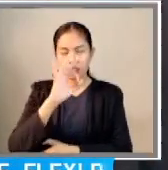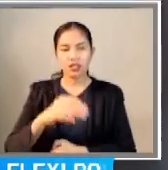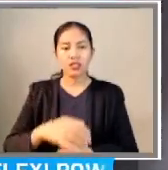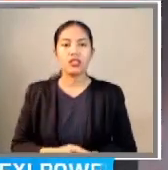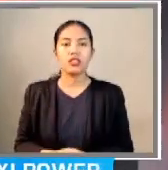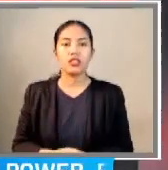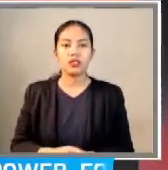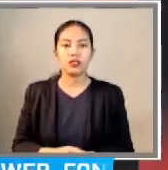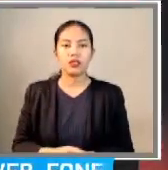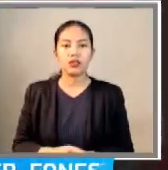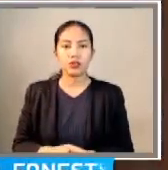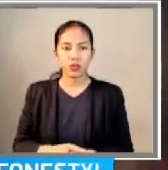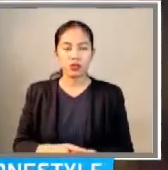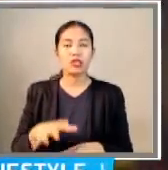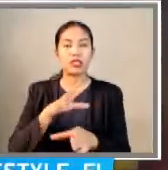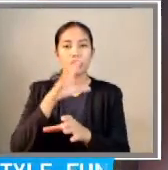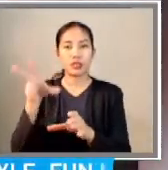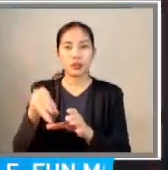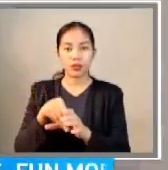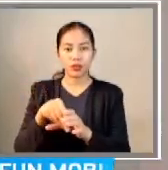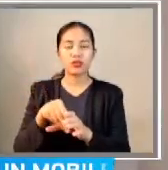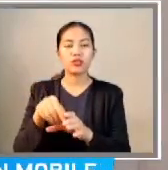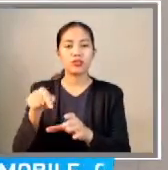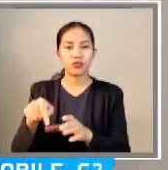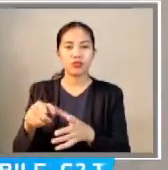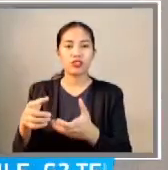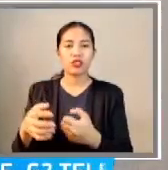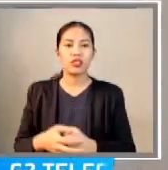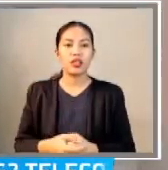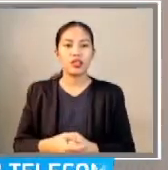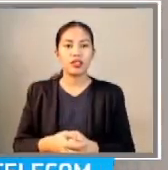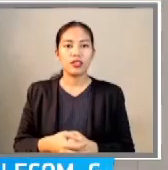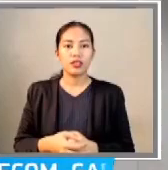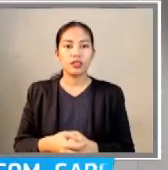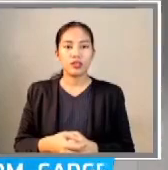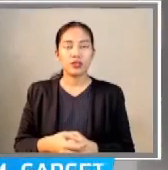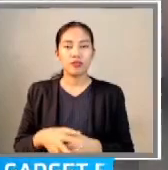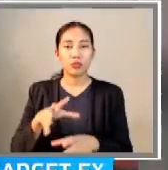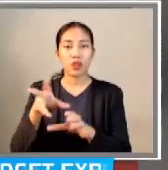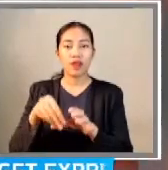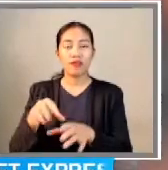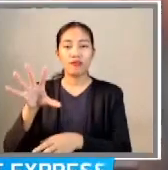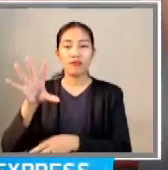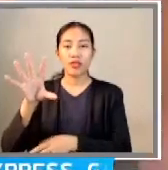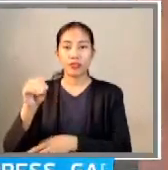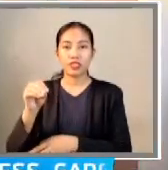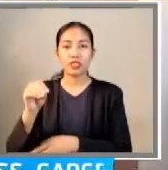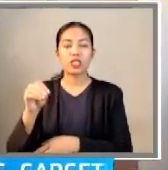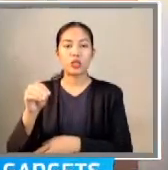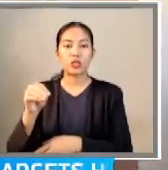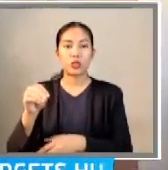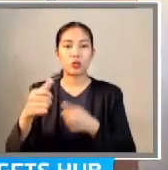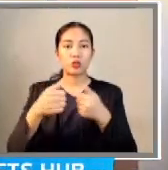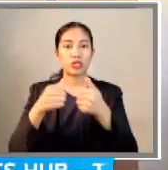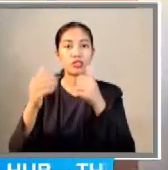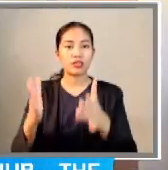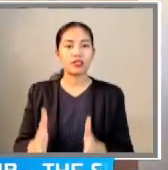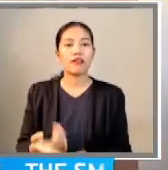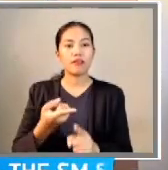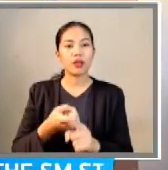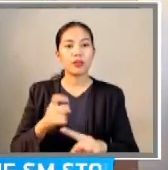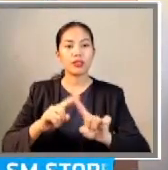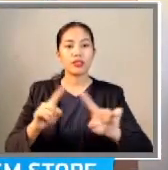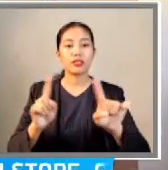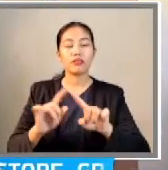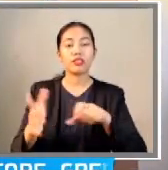na pasok sa Academy Podium bilang isa sa 50 racers mula sa iba't ibang bansa. Ayon kay Go,